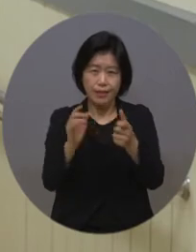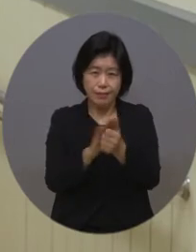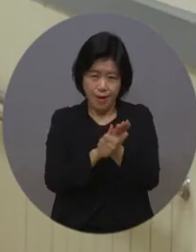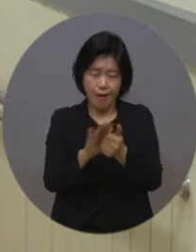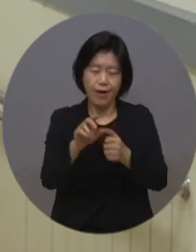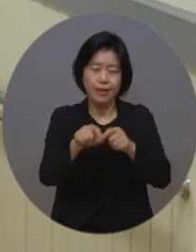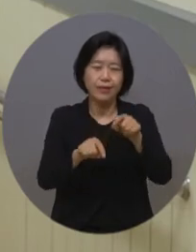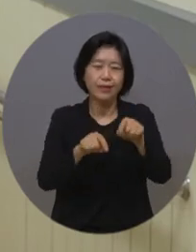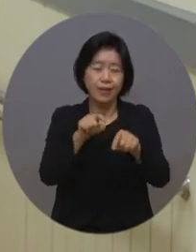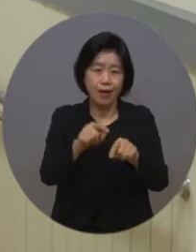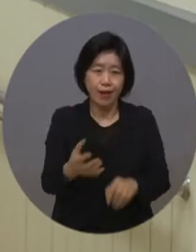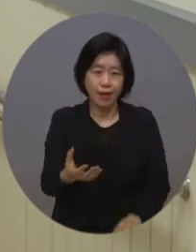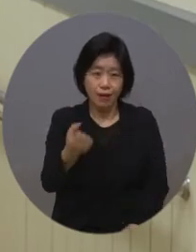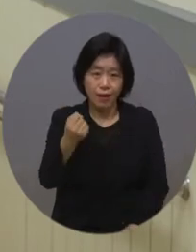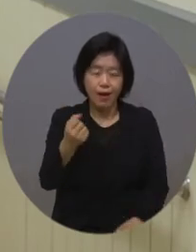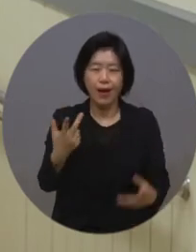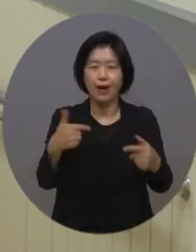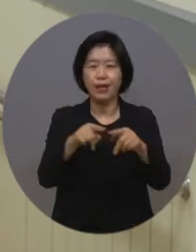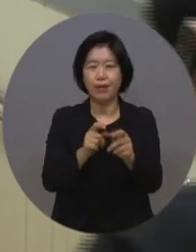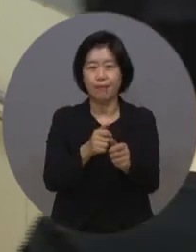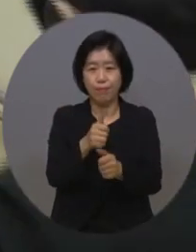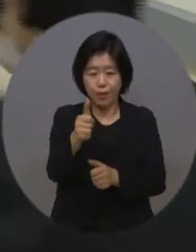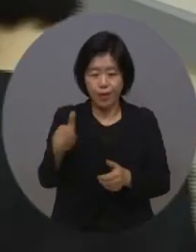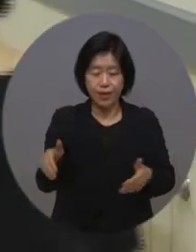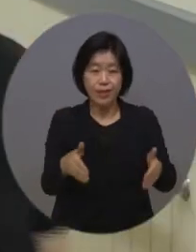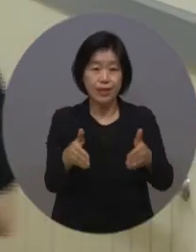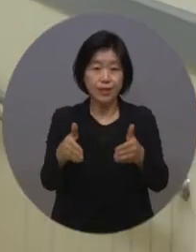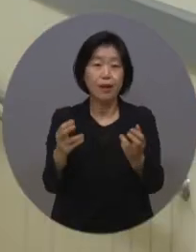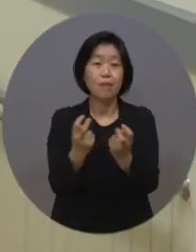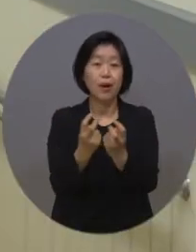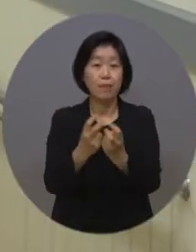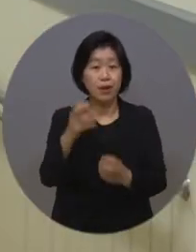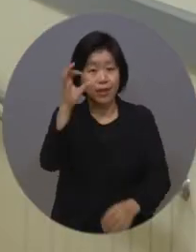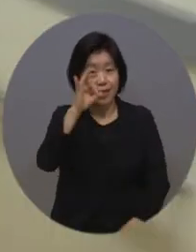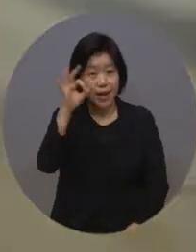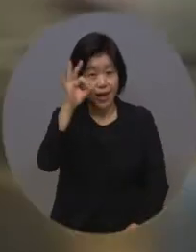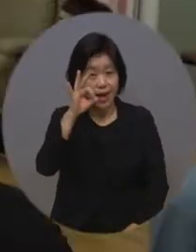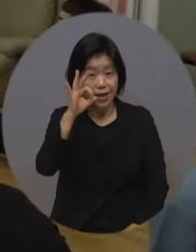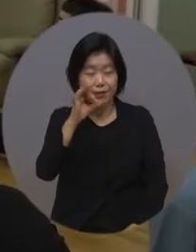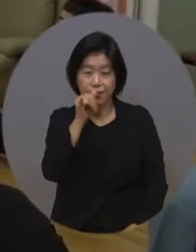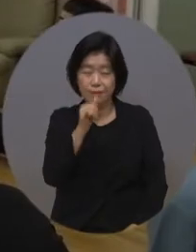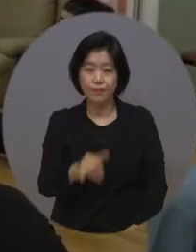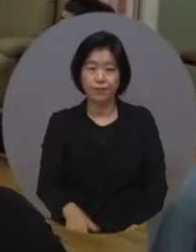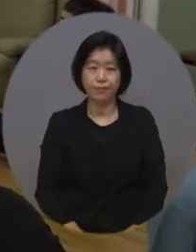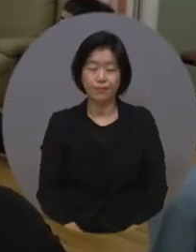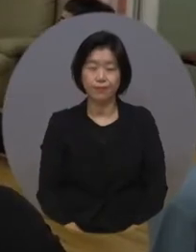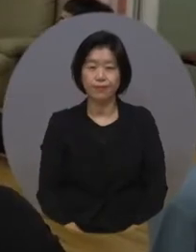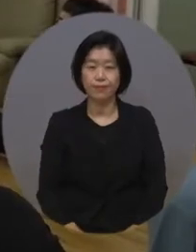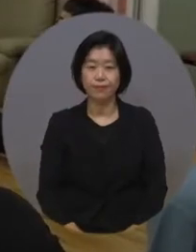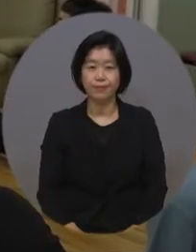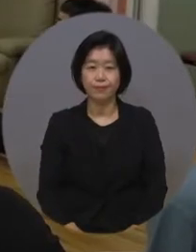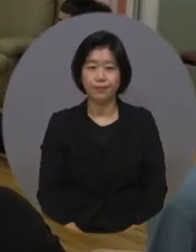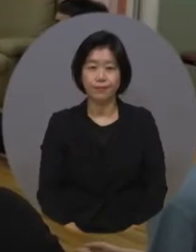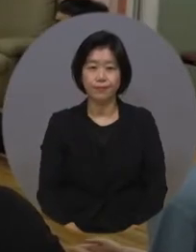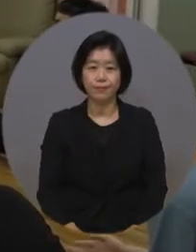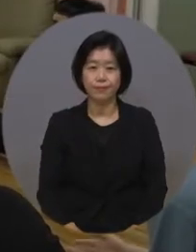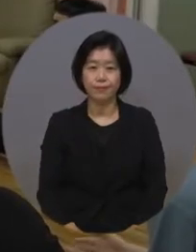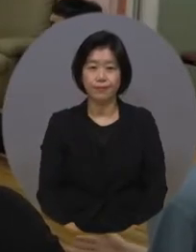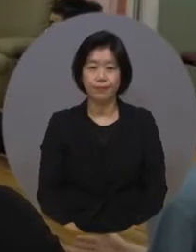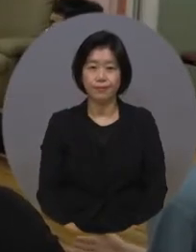실천으로 공동 극복의 길을 찾는 지혜로운 동행이 이어지고 있습니다. 복지TV 경기방송